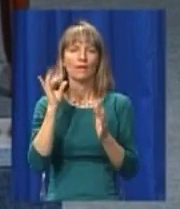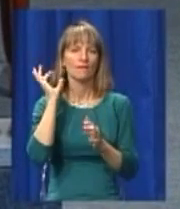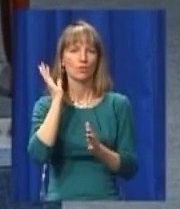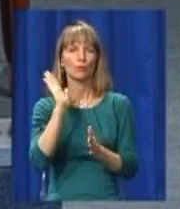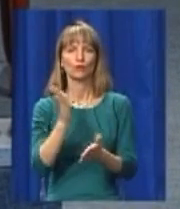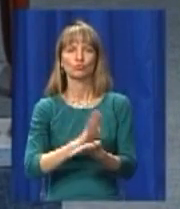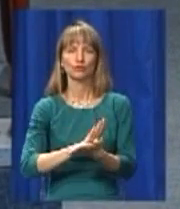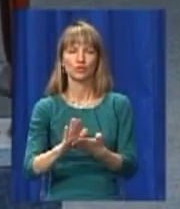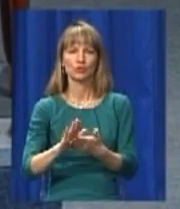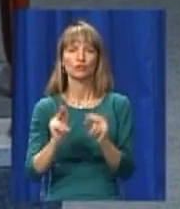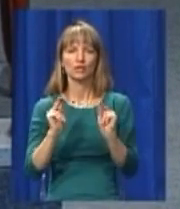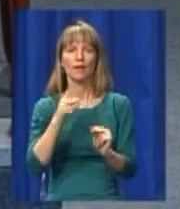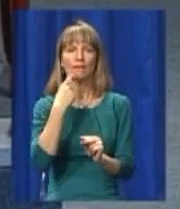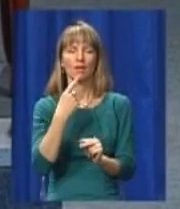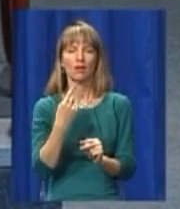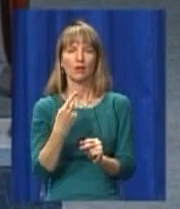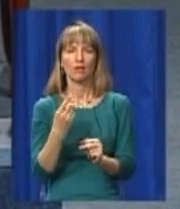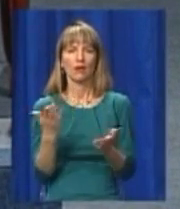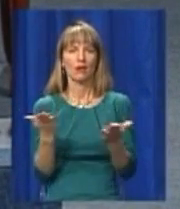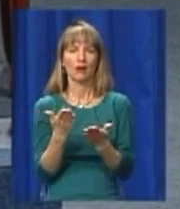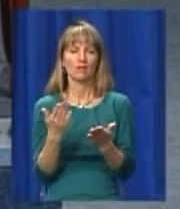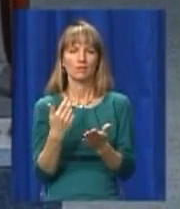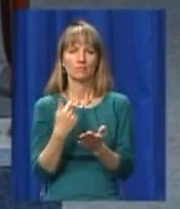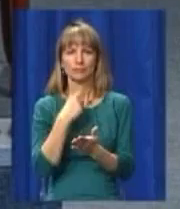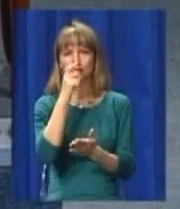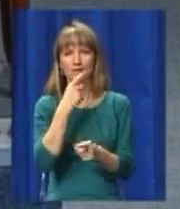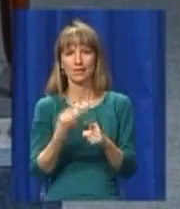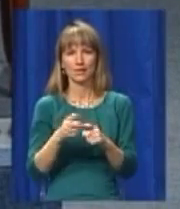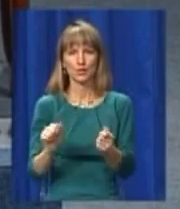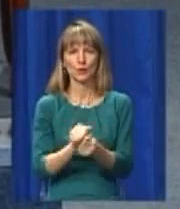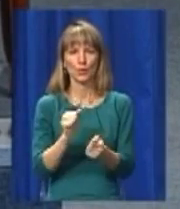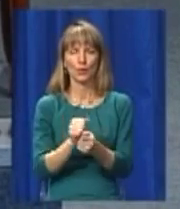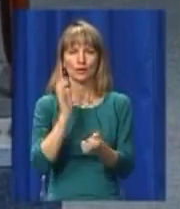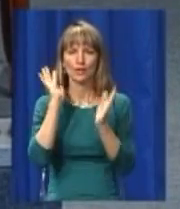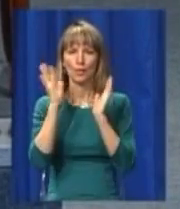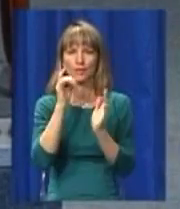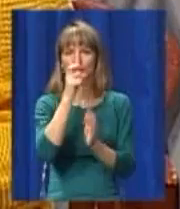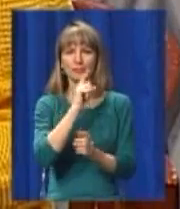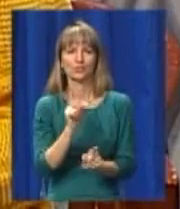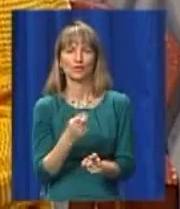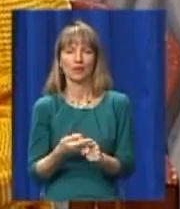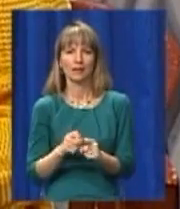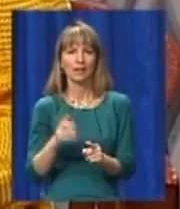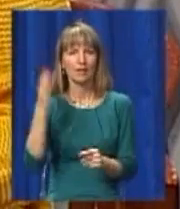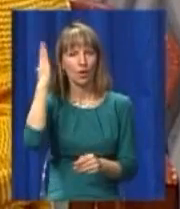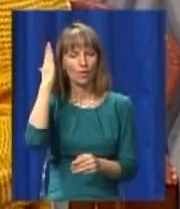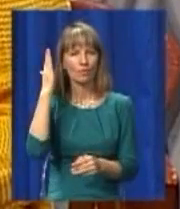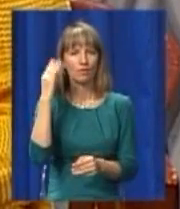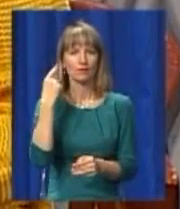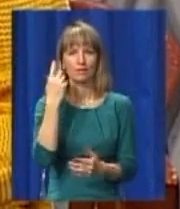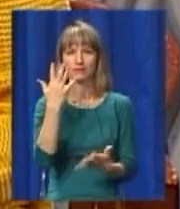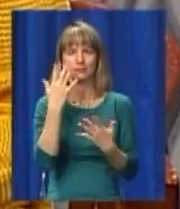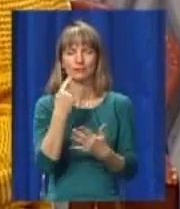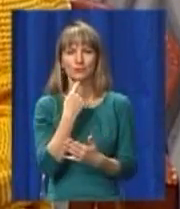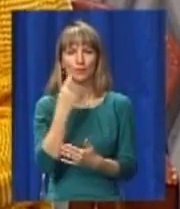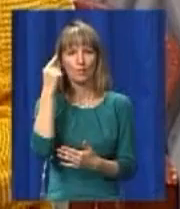волосся буде чистим. Ну, чесно кажучи, якось скептично відношусь до цих сухих шампуней. Хімікати. Не знаю. Щось воно на голову, я якось не уявляю,